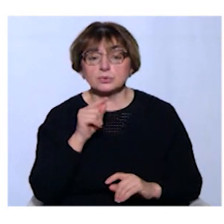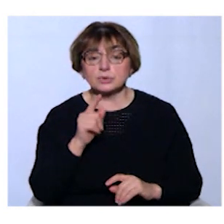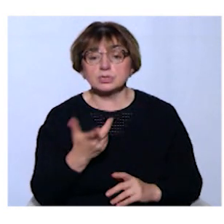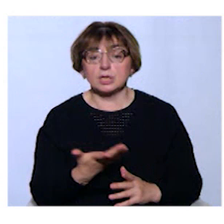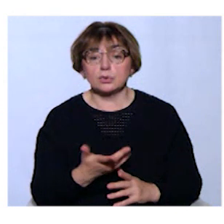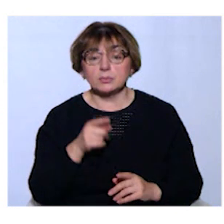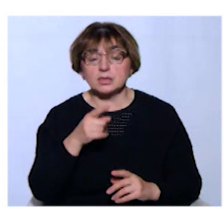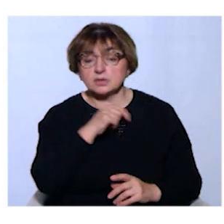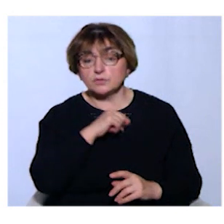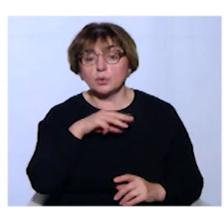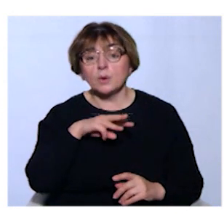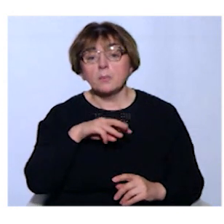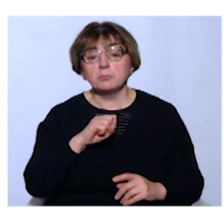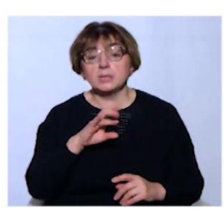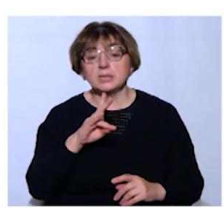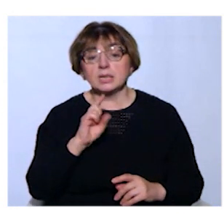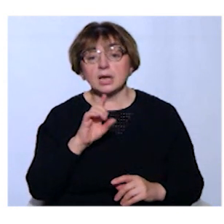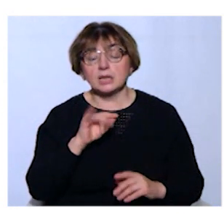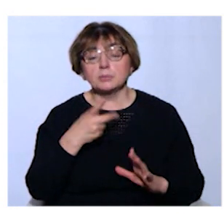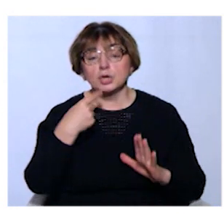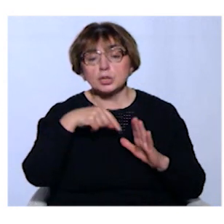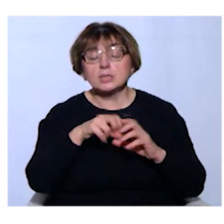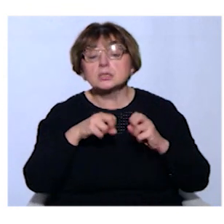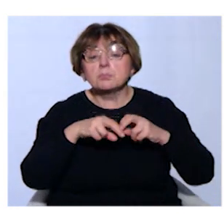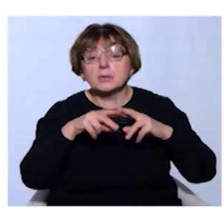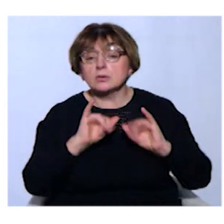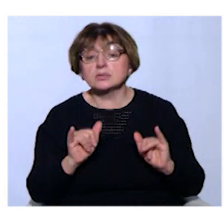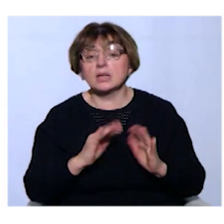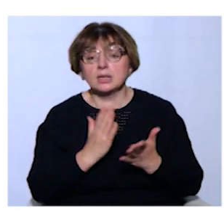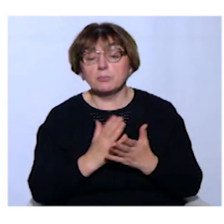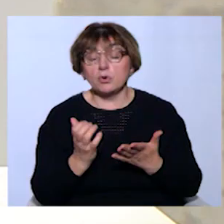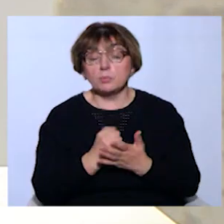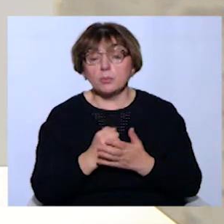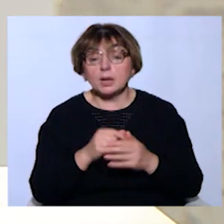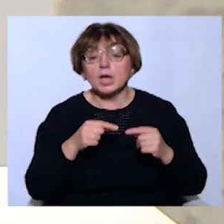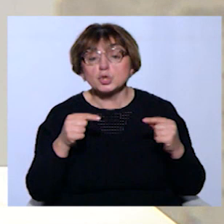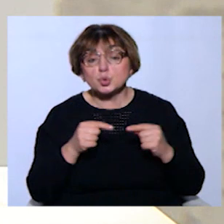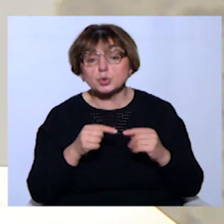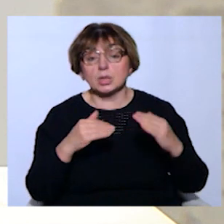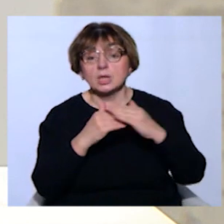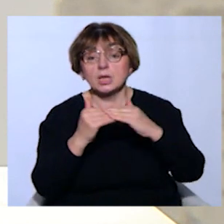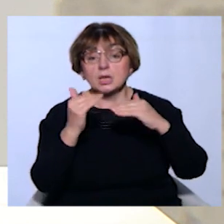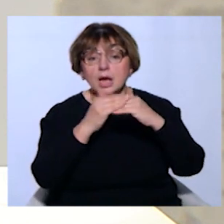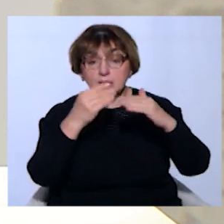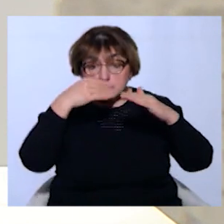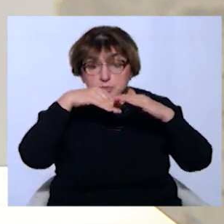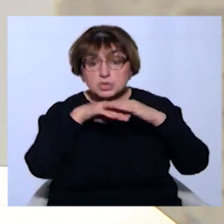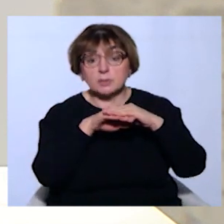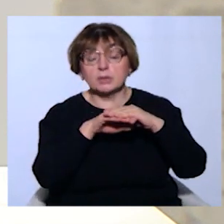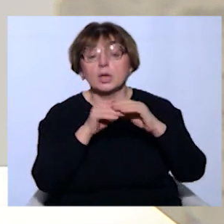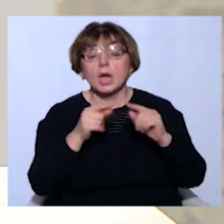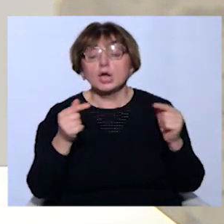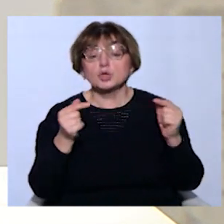ეს მინერალები შედიან ქანების შემადგენლობაში. ზუსტად ქანები შედგებიან